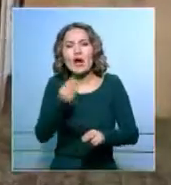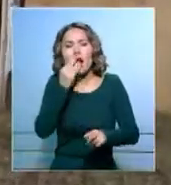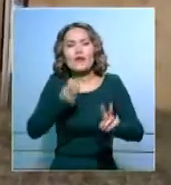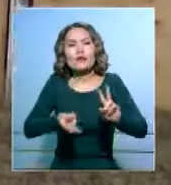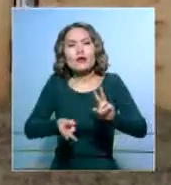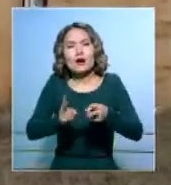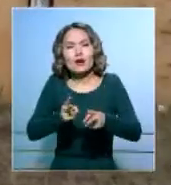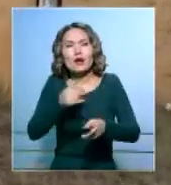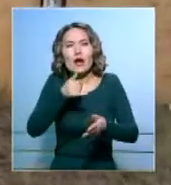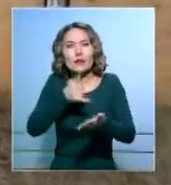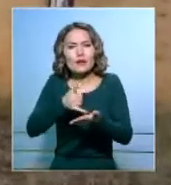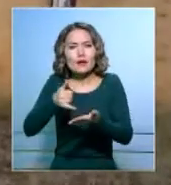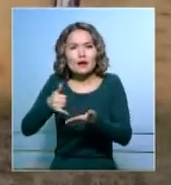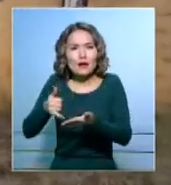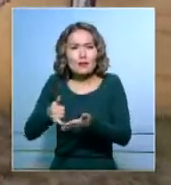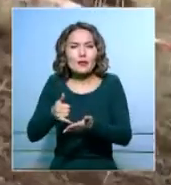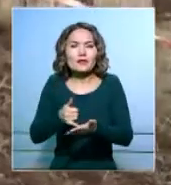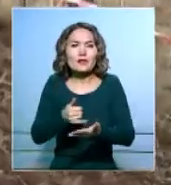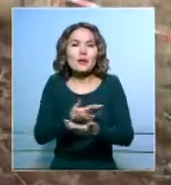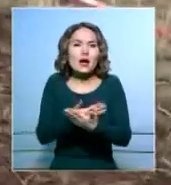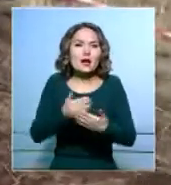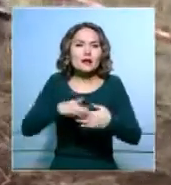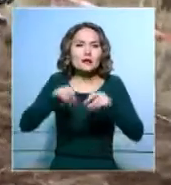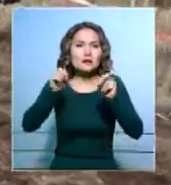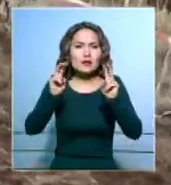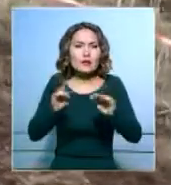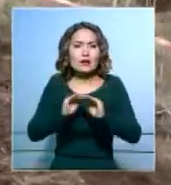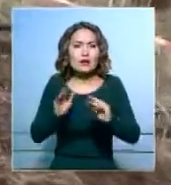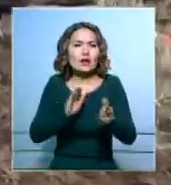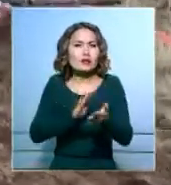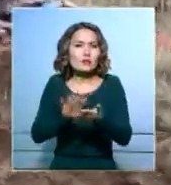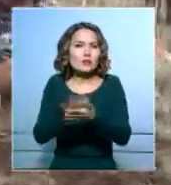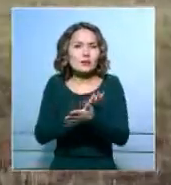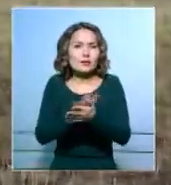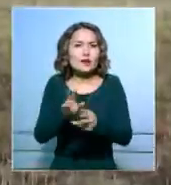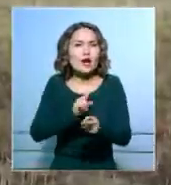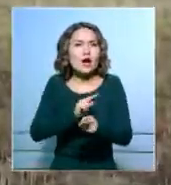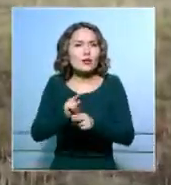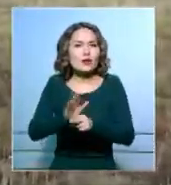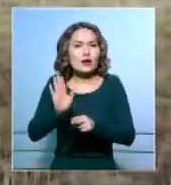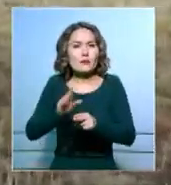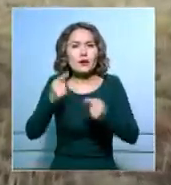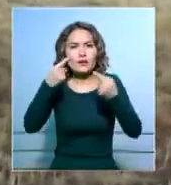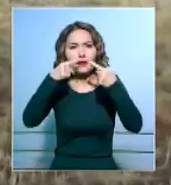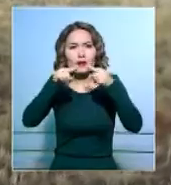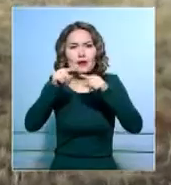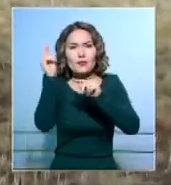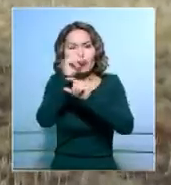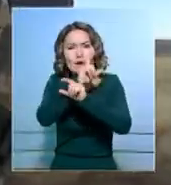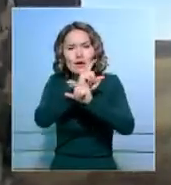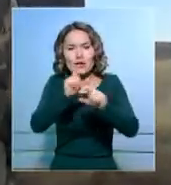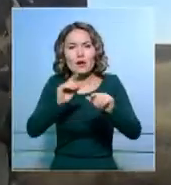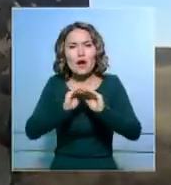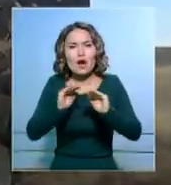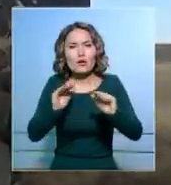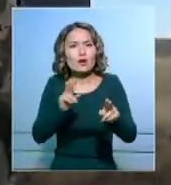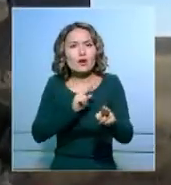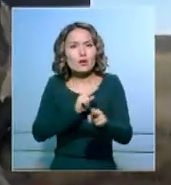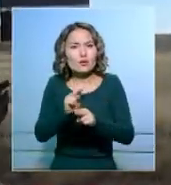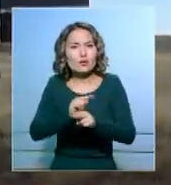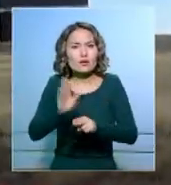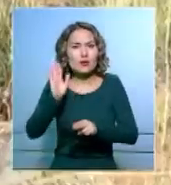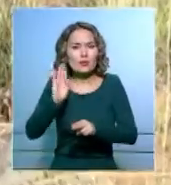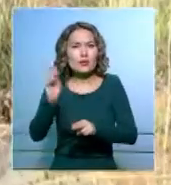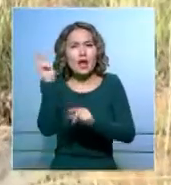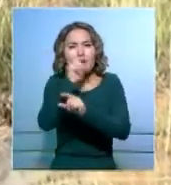ұстазы, наубайшы және дәнекерлеуші сынды кәсіп түрлері меңгеріледі. Осылайша ведомство елімізде техникалық кадрлерді даярлауға өз үлесін қоспақ.